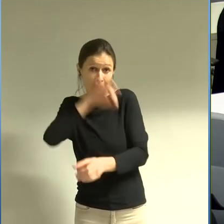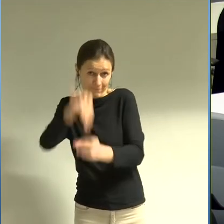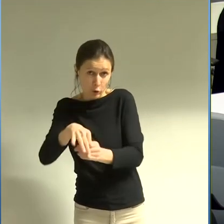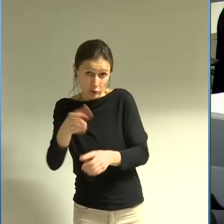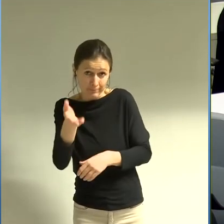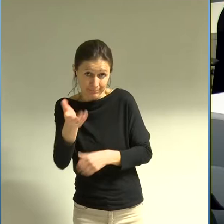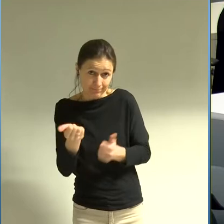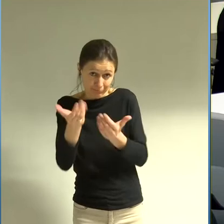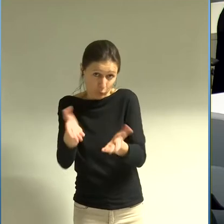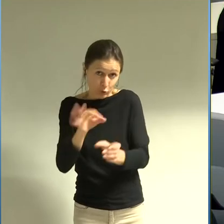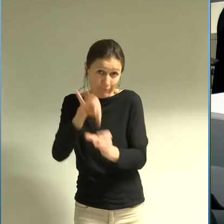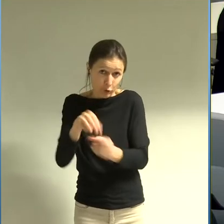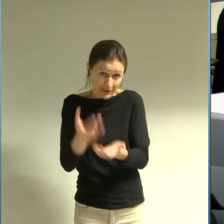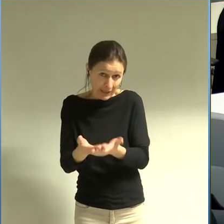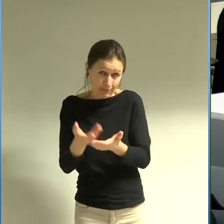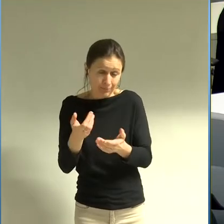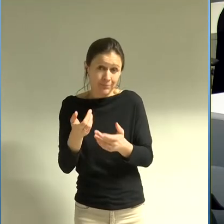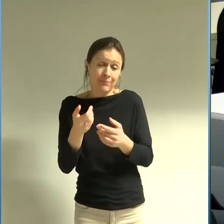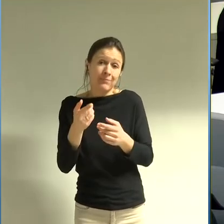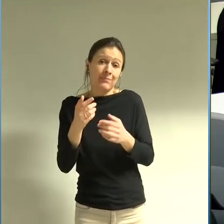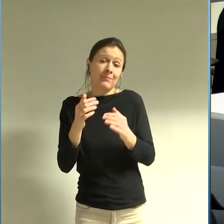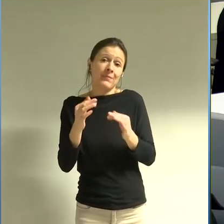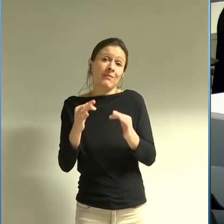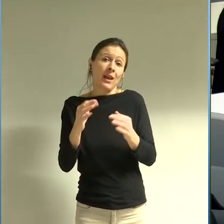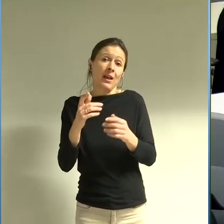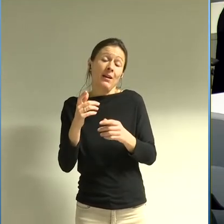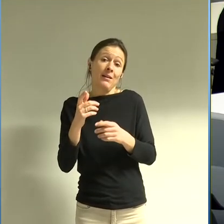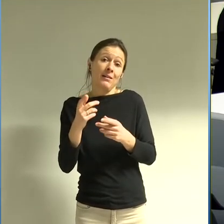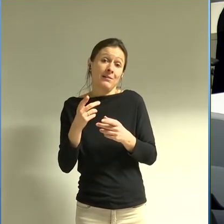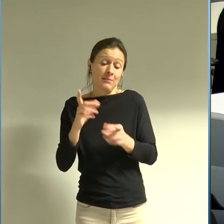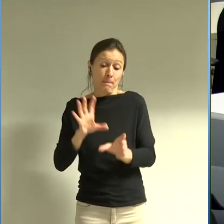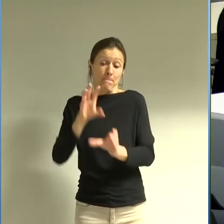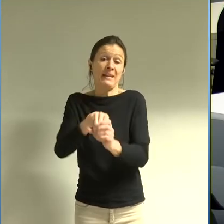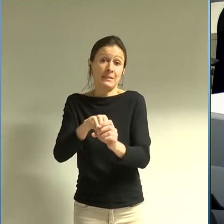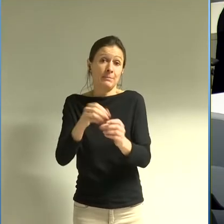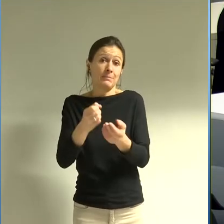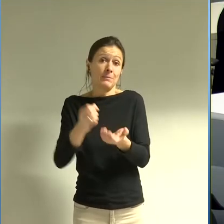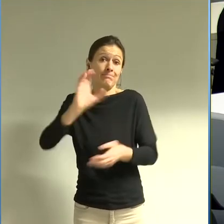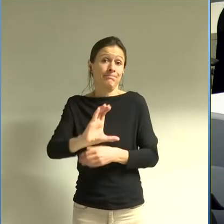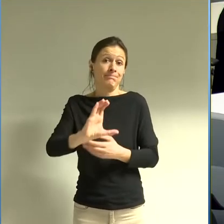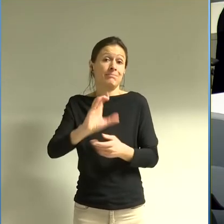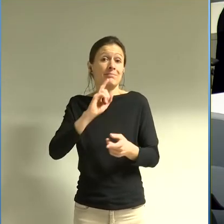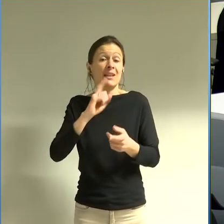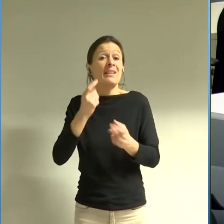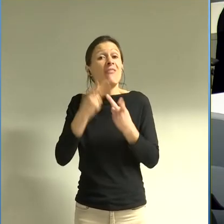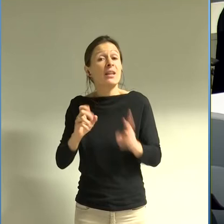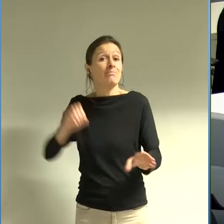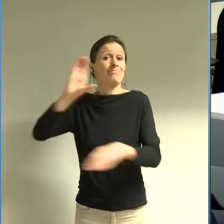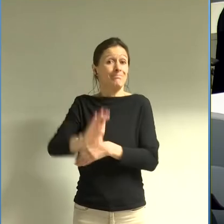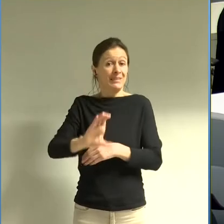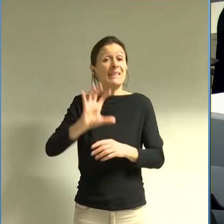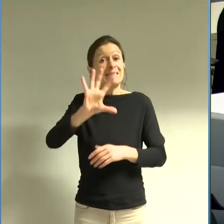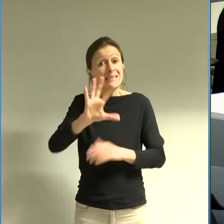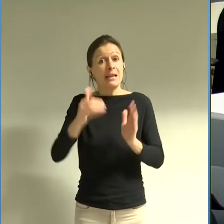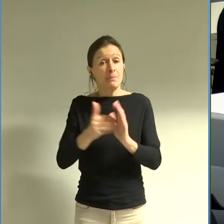amené à vous prononcer c'est la participation au capital social de la future sic à hauteur de 5000 euros qui correspond donc à l'achat de 100 parts